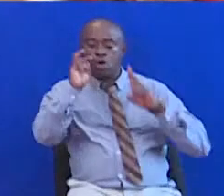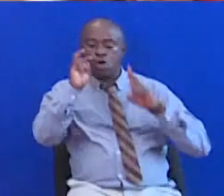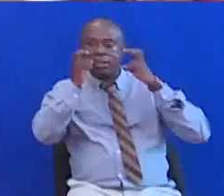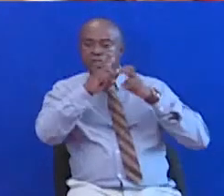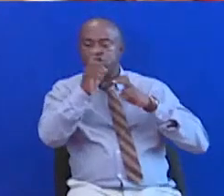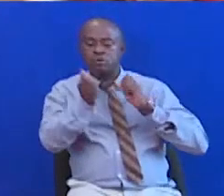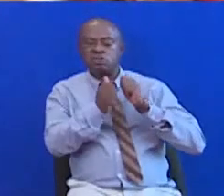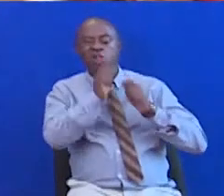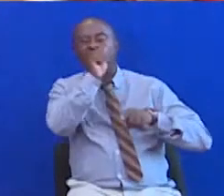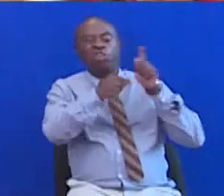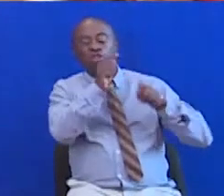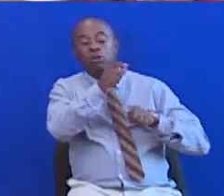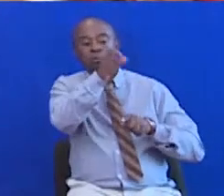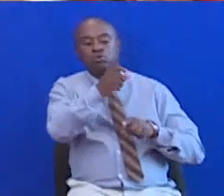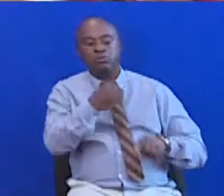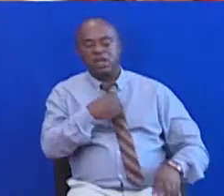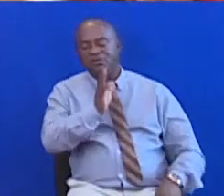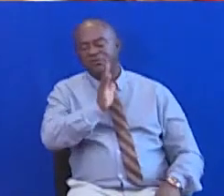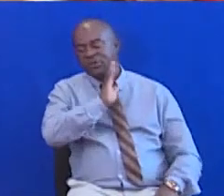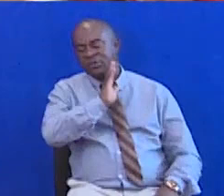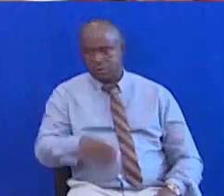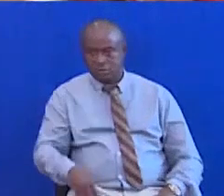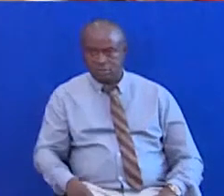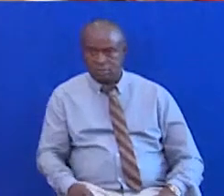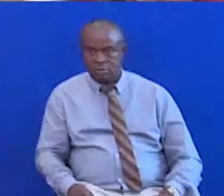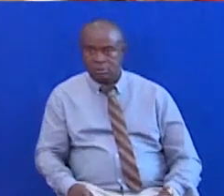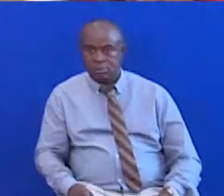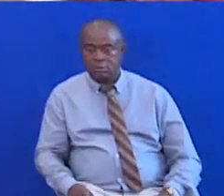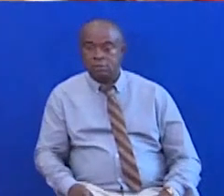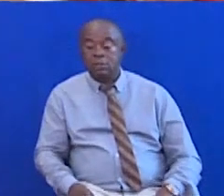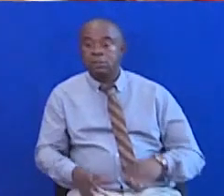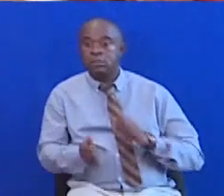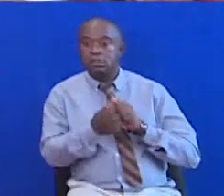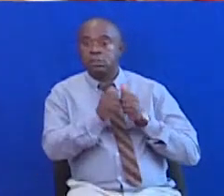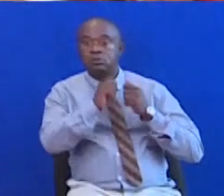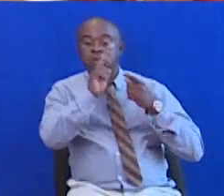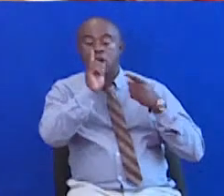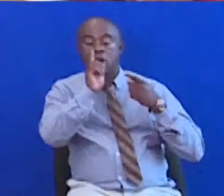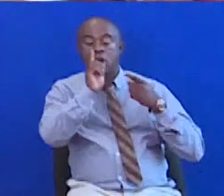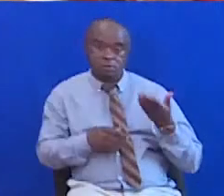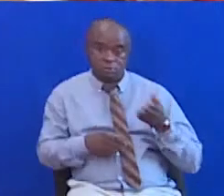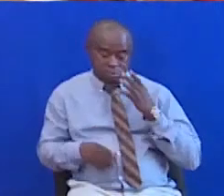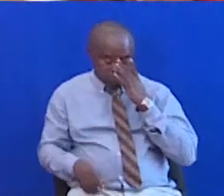attack, tunashauri. La kwanza,